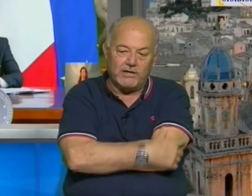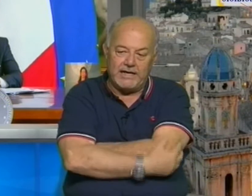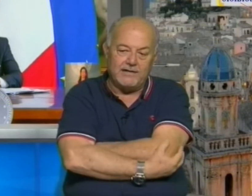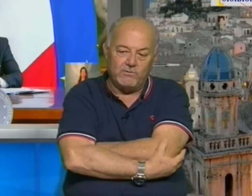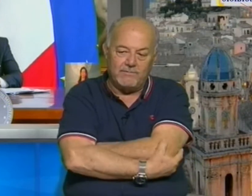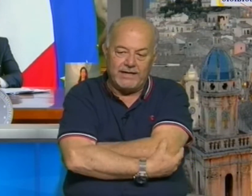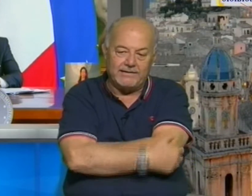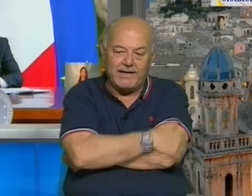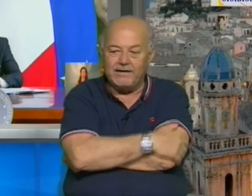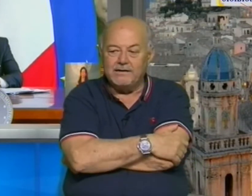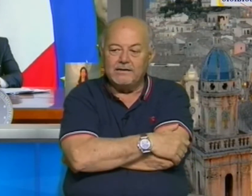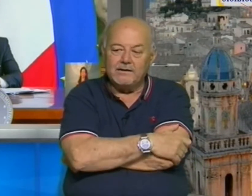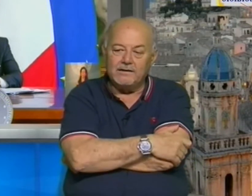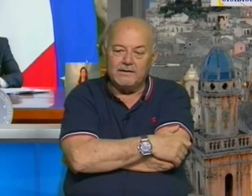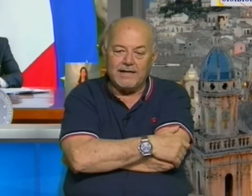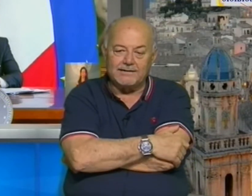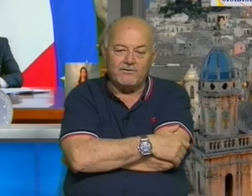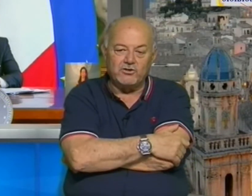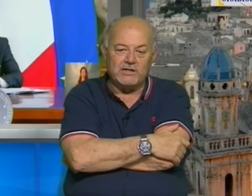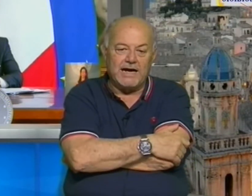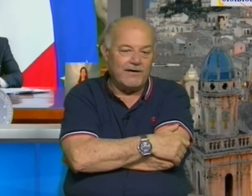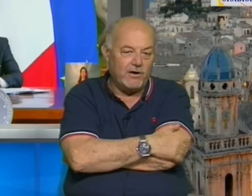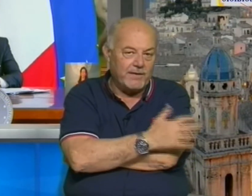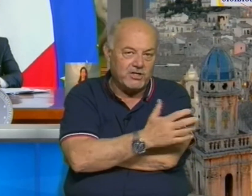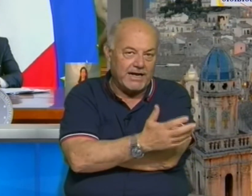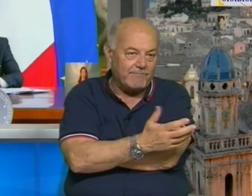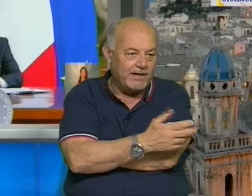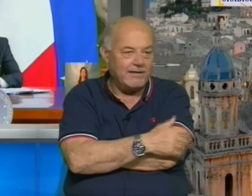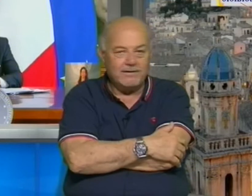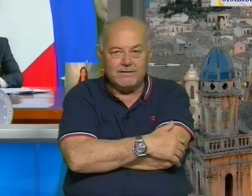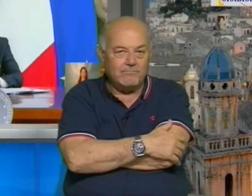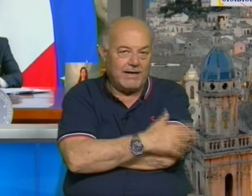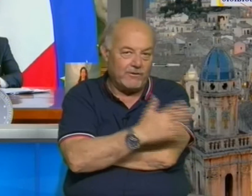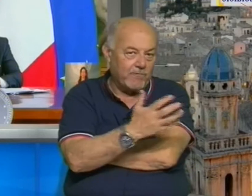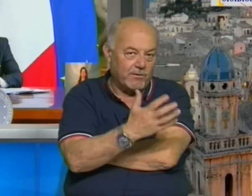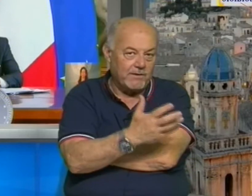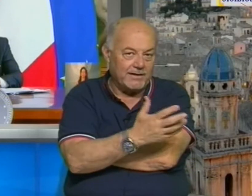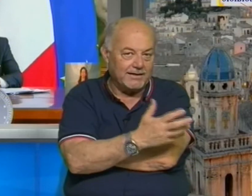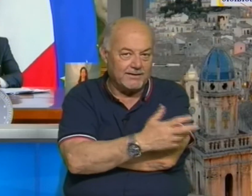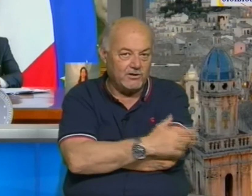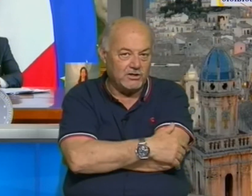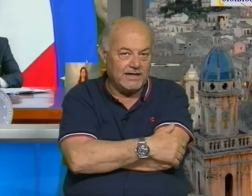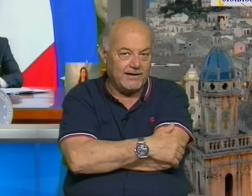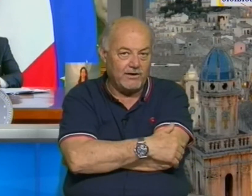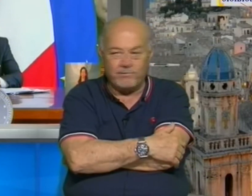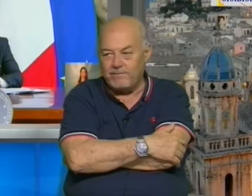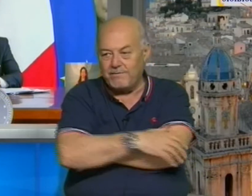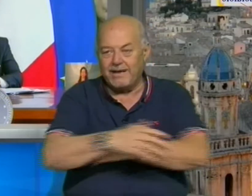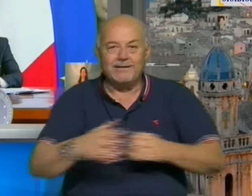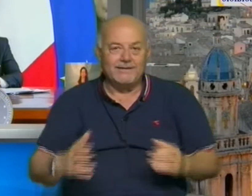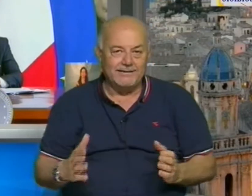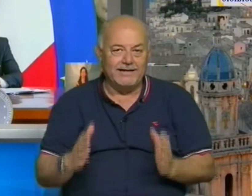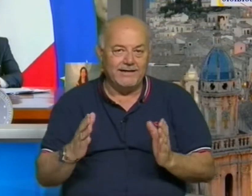credo che naturalmente l'alta velocità a noi piacerebbe, ma non è un problema di alta velocità da noi, è un